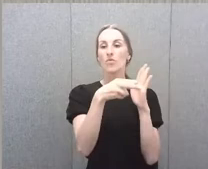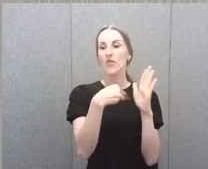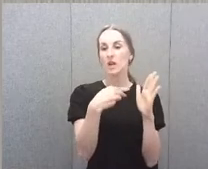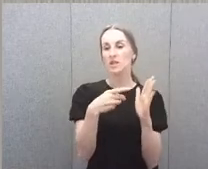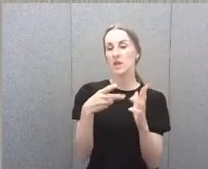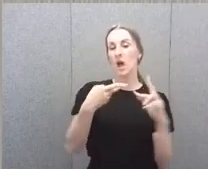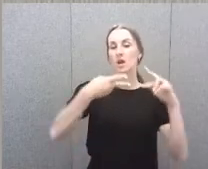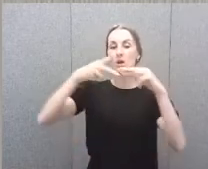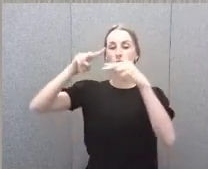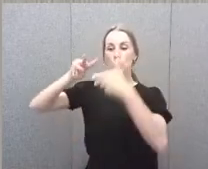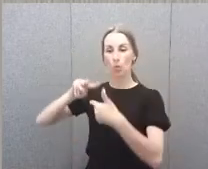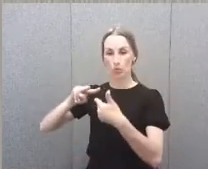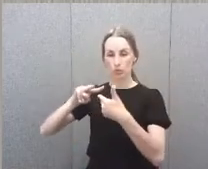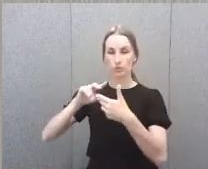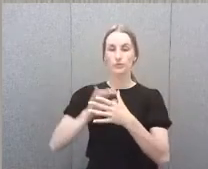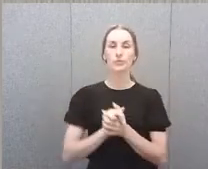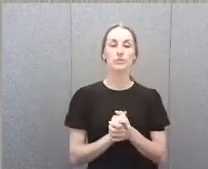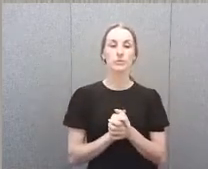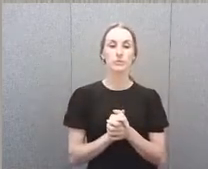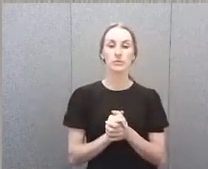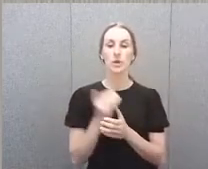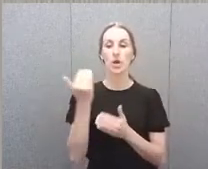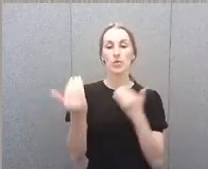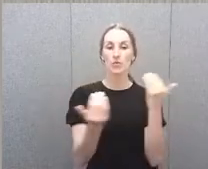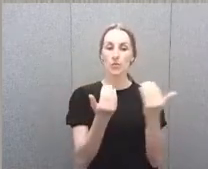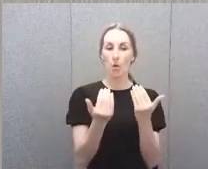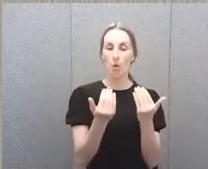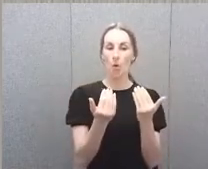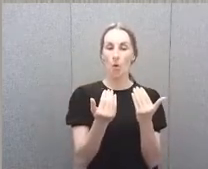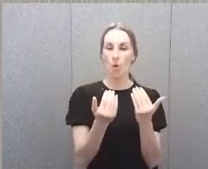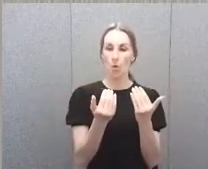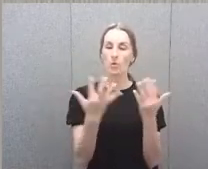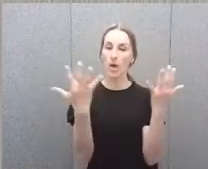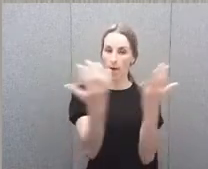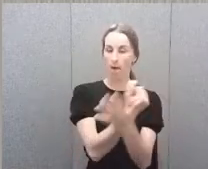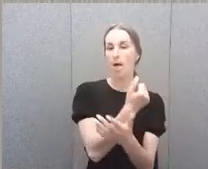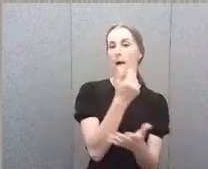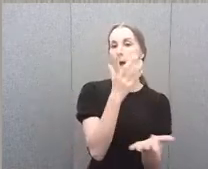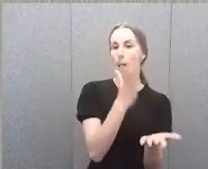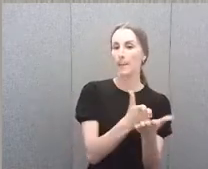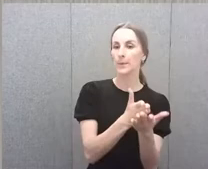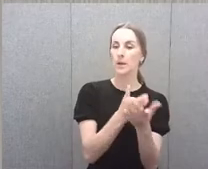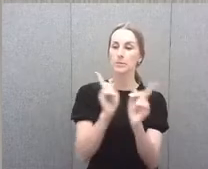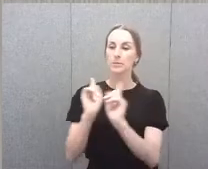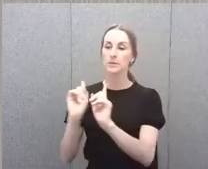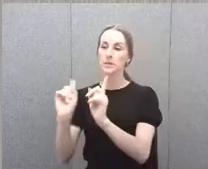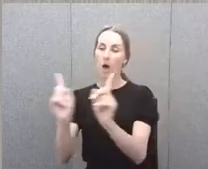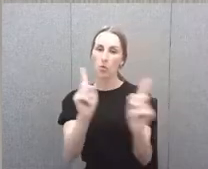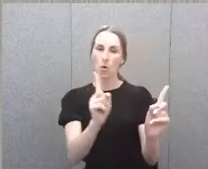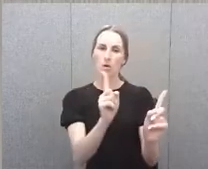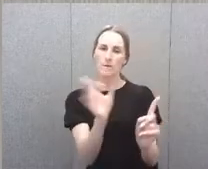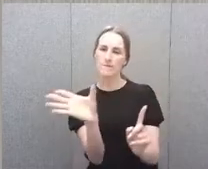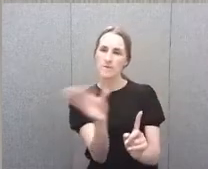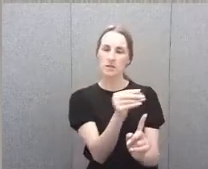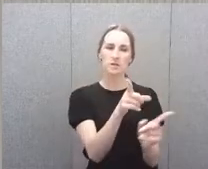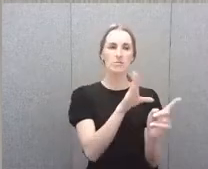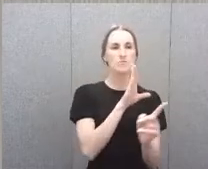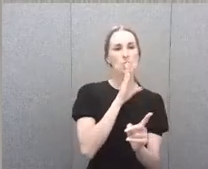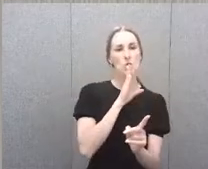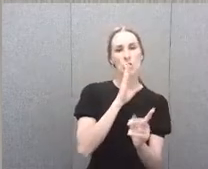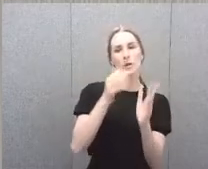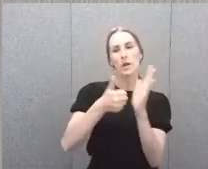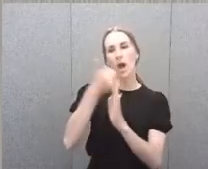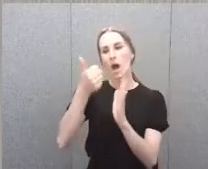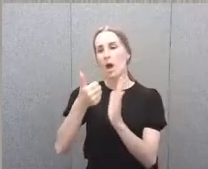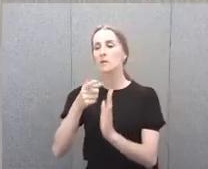отмечаем, должна быть внедрена для того, чтобы обезопасить всех женщин и людей хорошей воли в Беларуси.